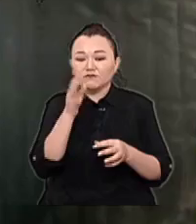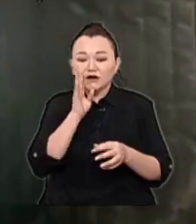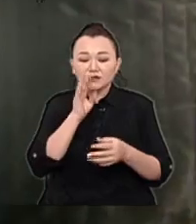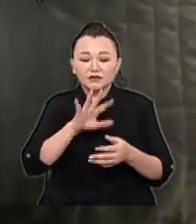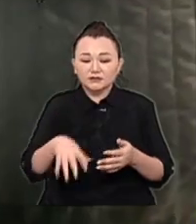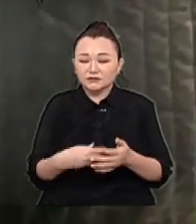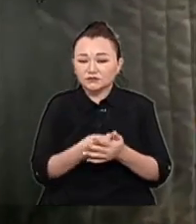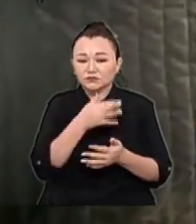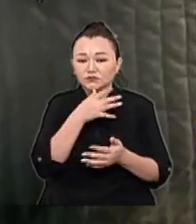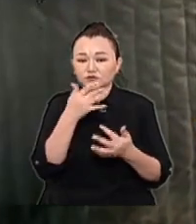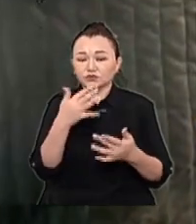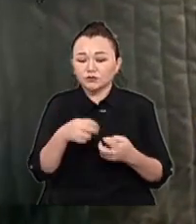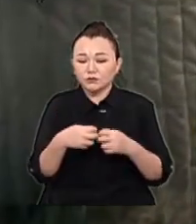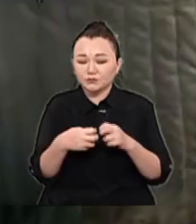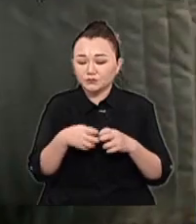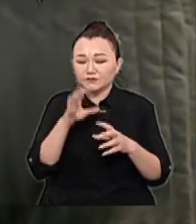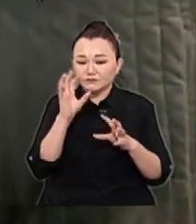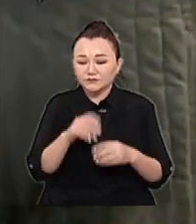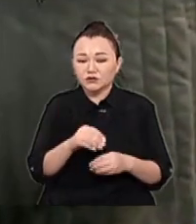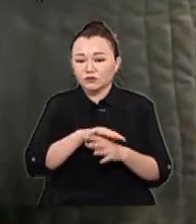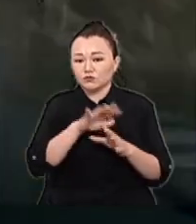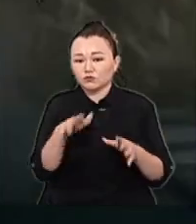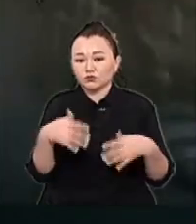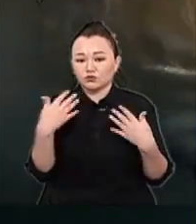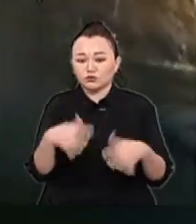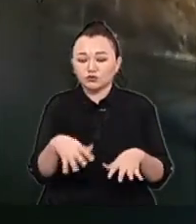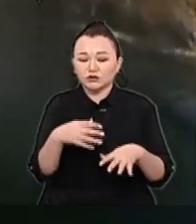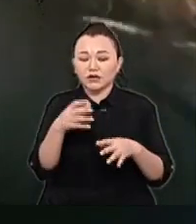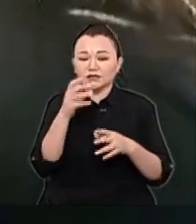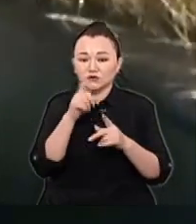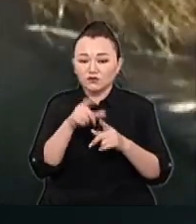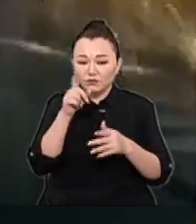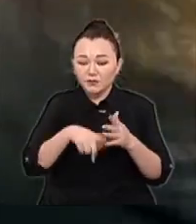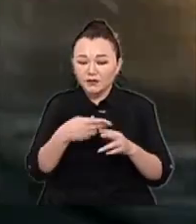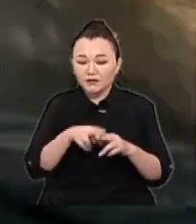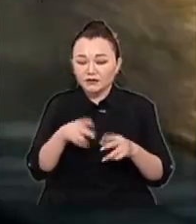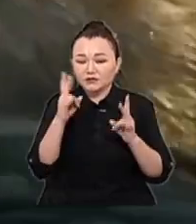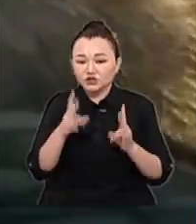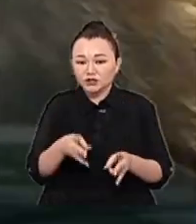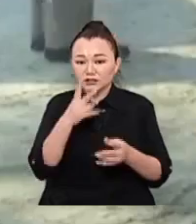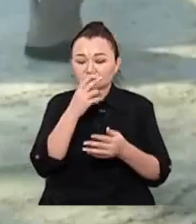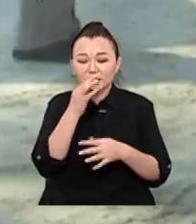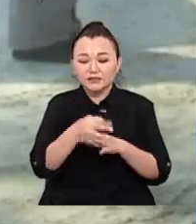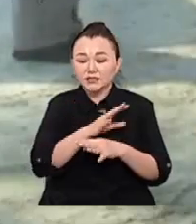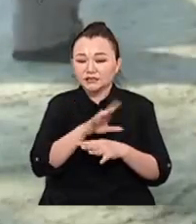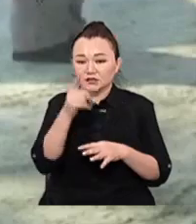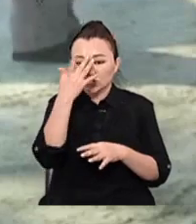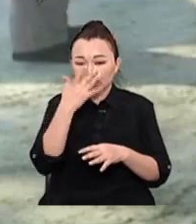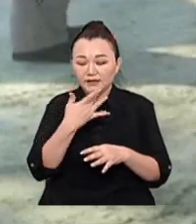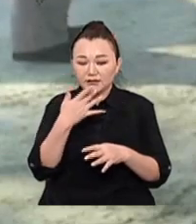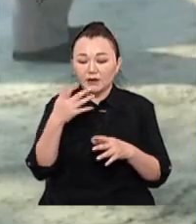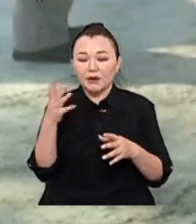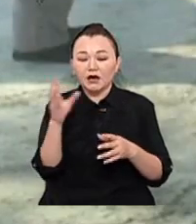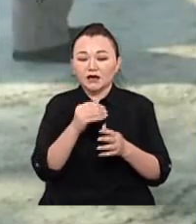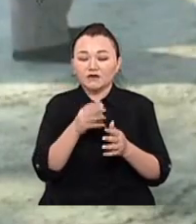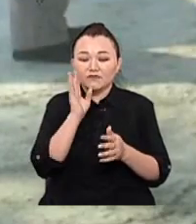жылдан бері шешімін таппаған түйткілді түйінге айналған дейді тұрғындар. Сөздеріне сенсек, дәл осы апатты жағдайда айтпағанда тіпті жаздың күндерде тіршілік